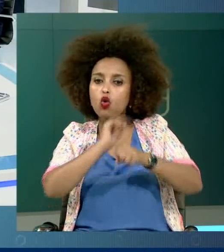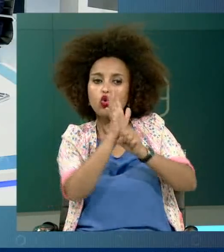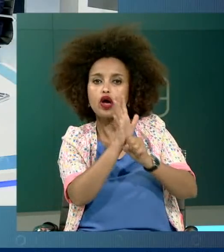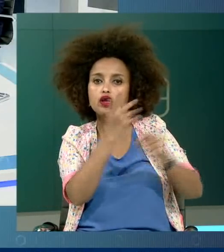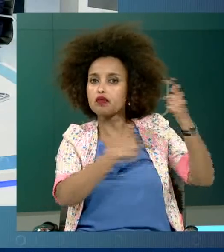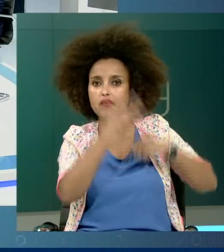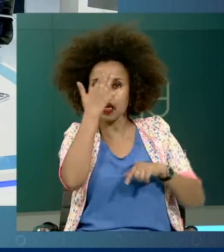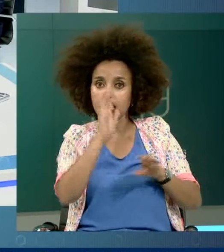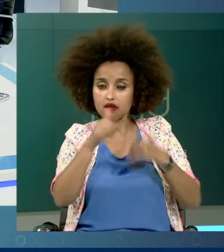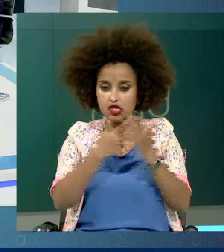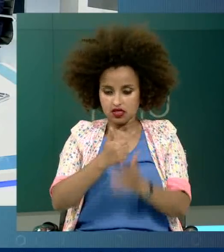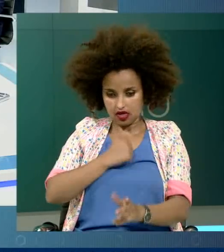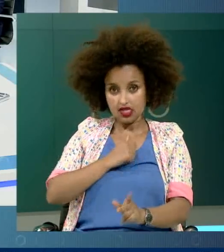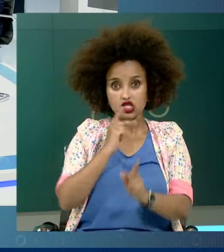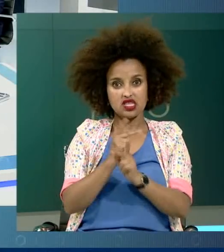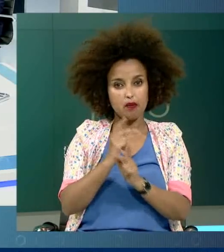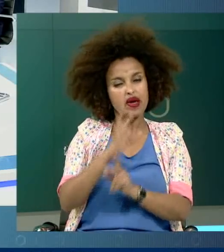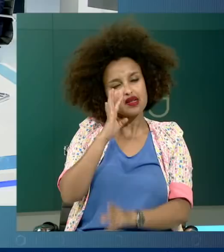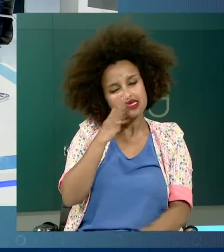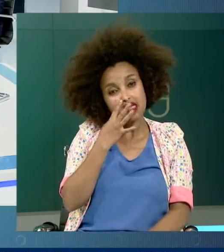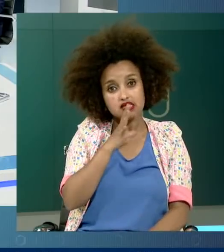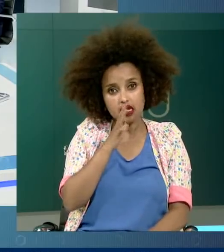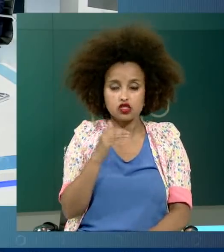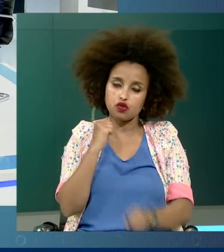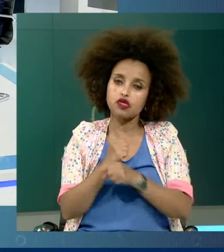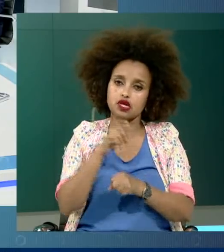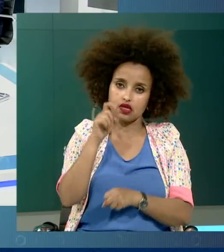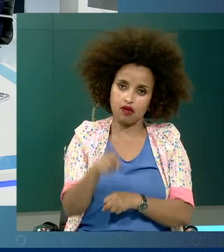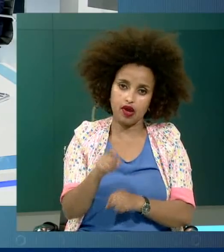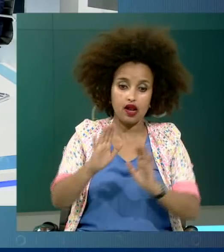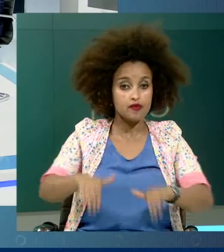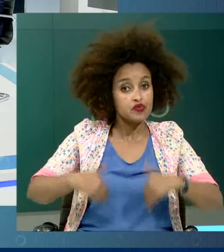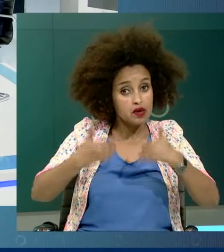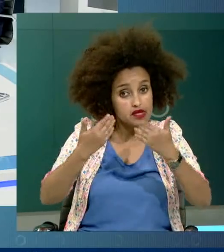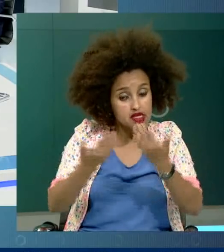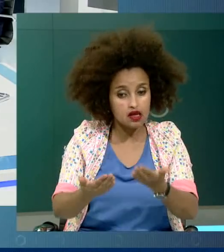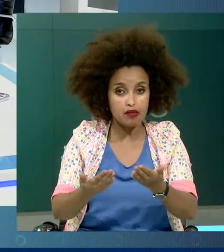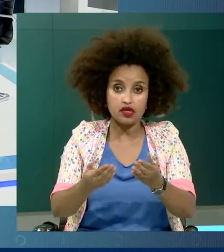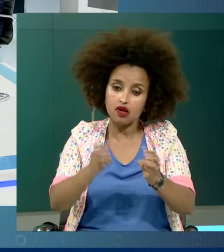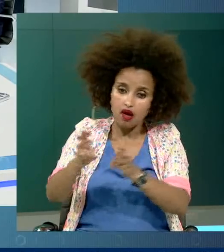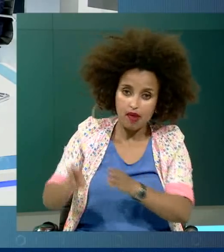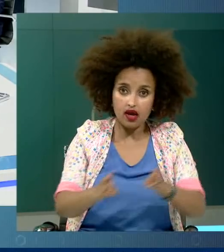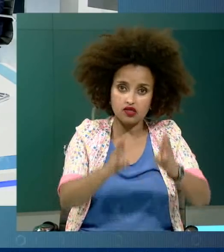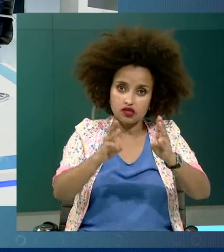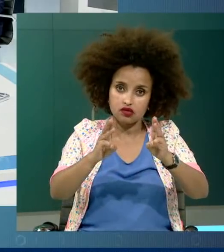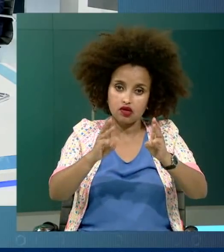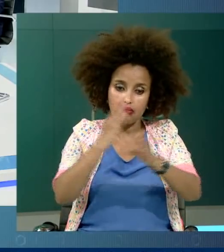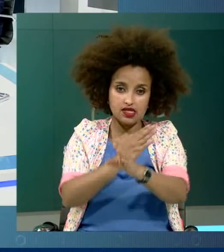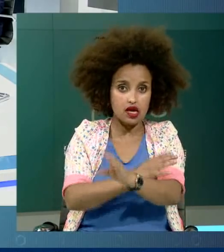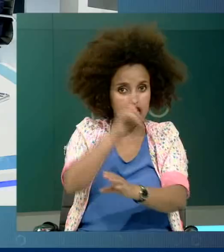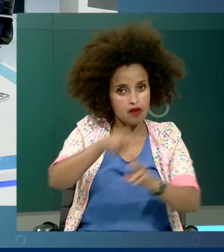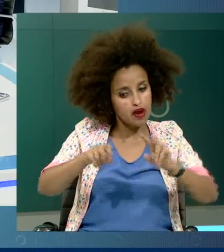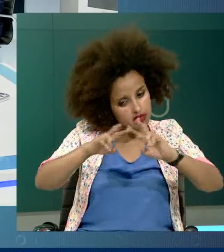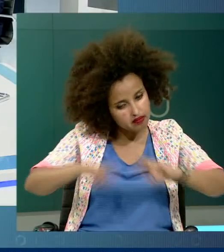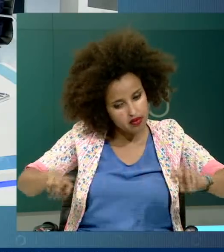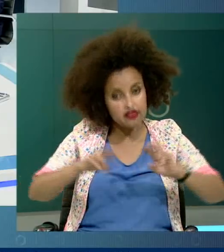ራሳችንን እየጠበቅን በአግባቡ ግን ሳንሰለች መስጠት መቻል አለብን። የምንሰጥበትን አፕሮች ማስተካከል ካለብንም መፈተሽ ይኖርብናል። ለምንድን ነው የባህሪ ለውጥ